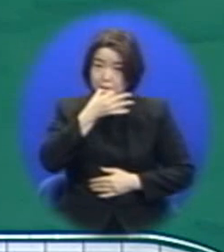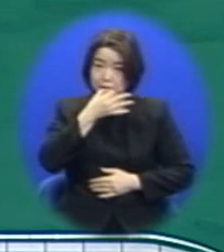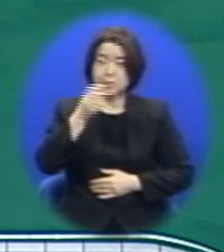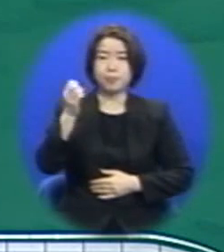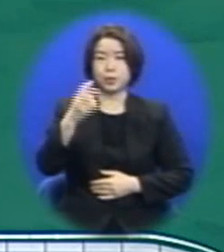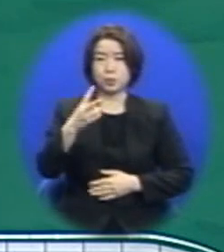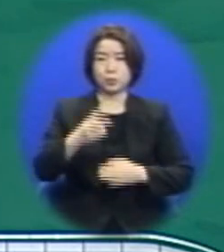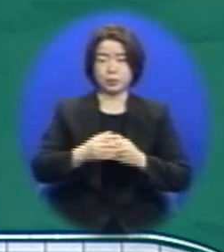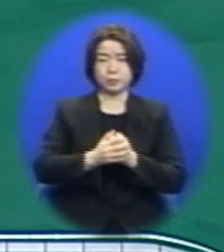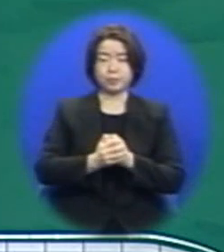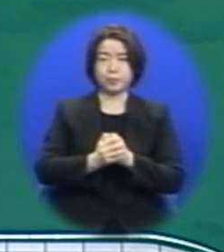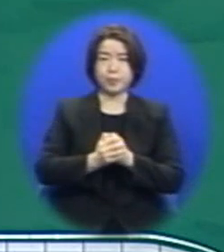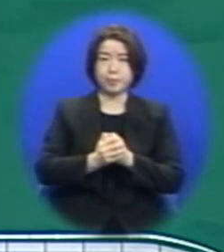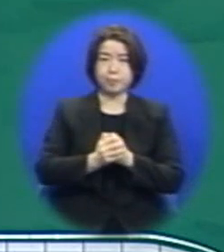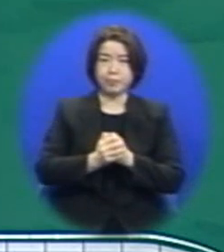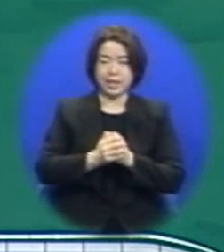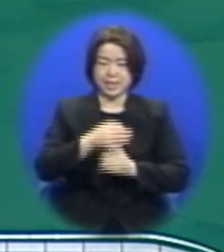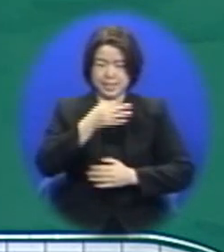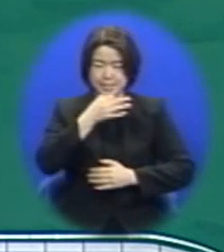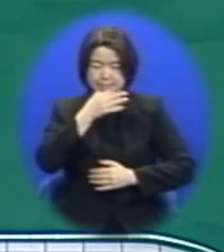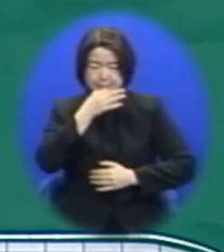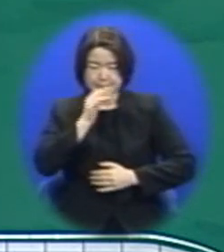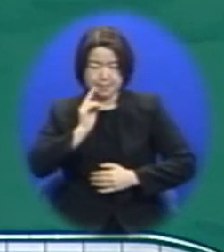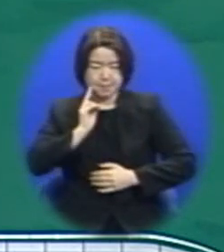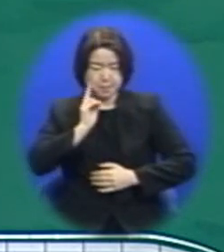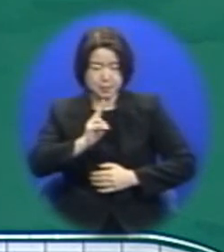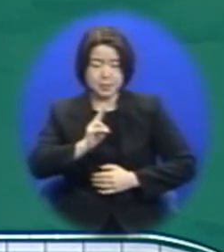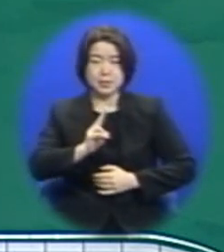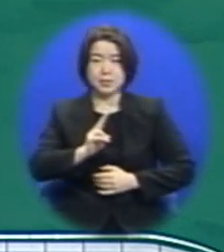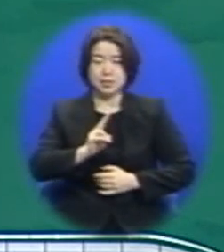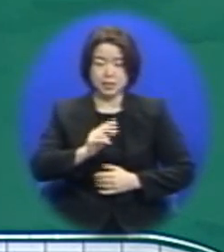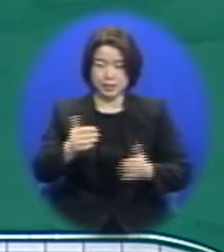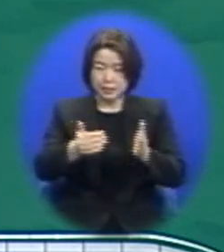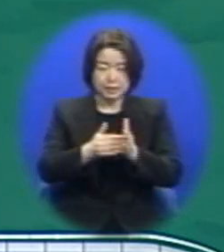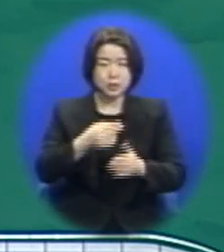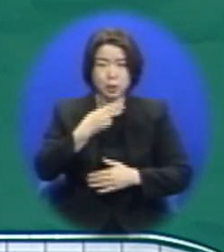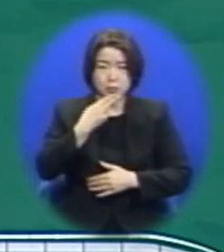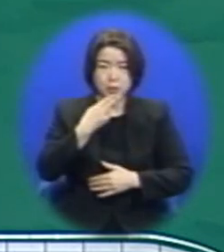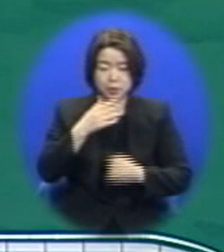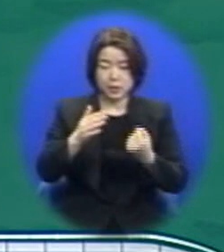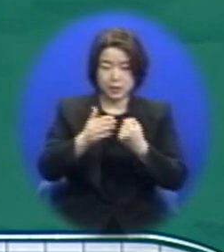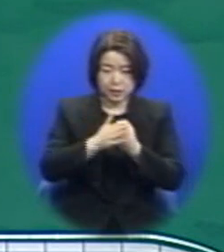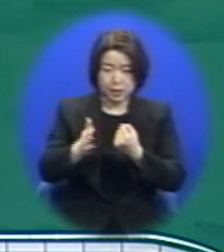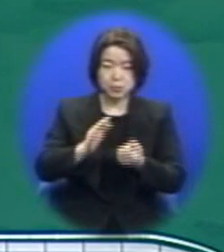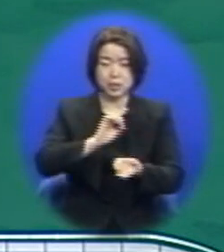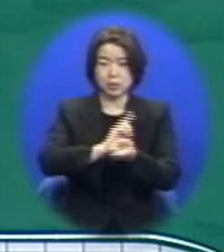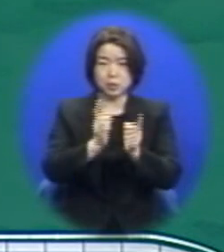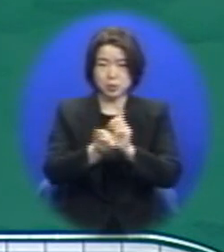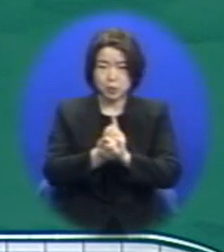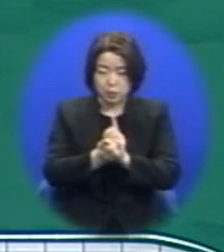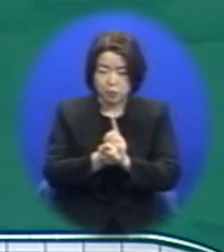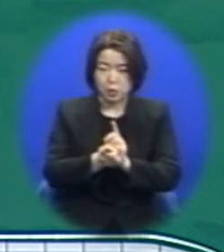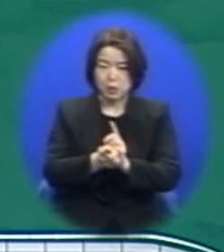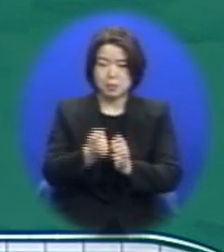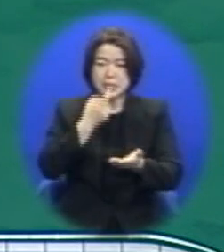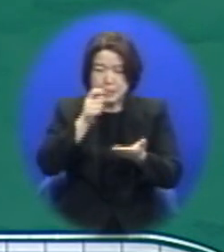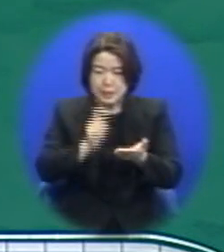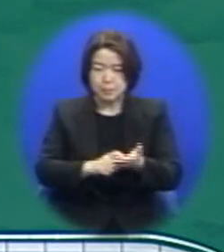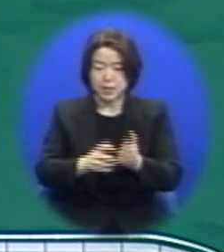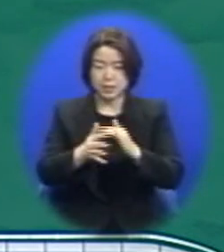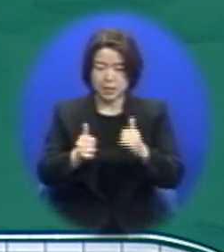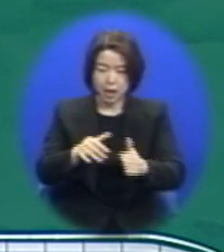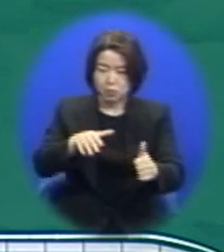그리고 이 탐욕은 한이 없고 그래서 서로 사람을 죽이고 쉽게 죽이고